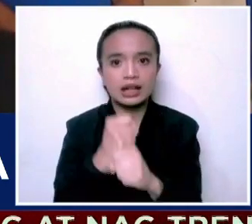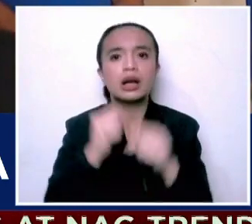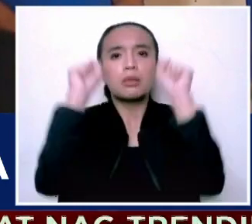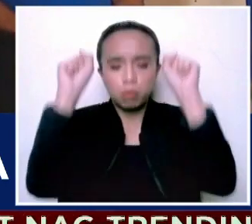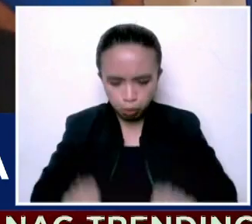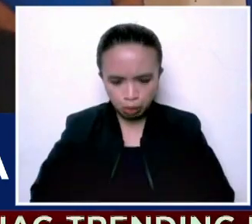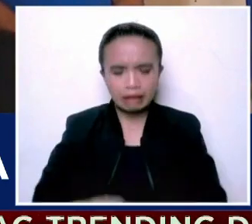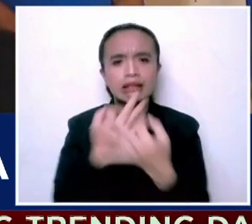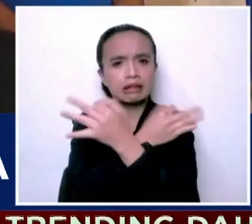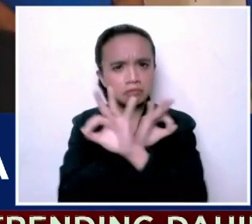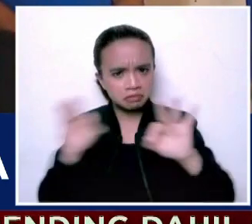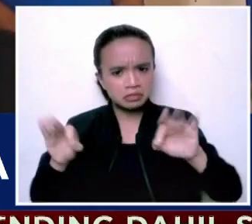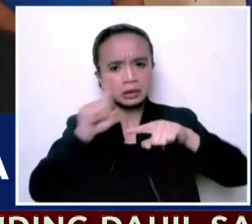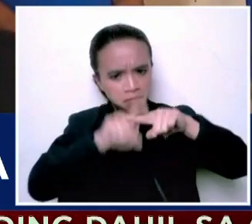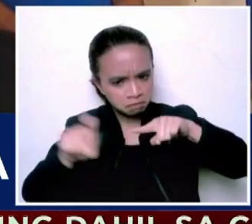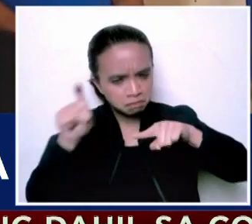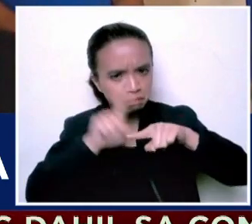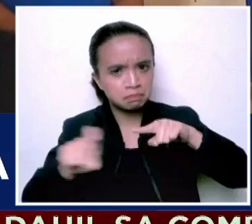kuryente.